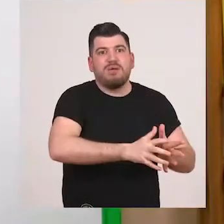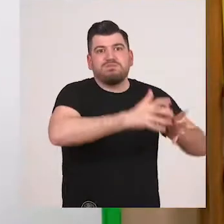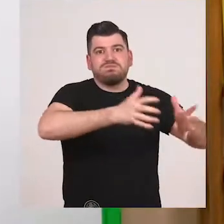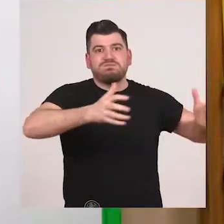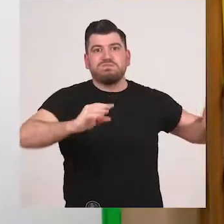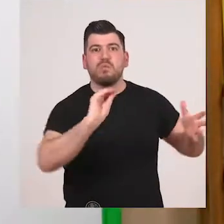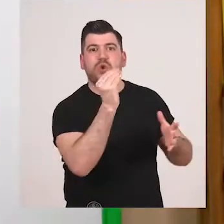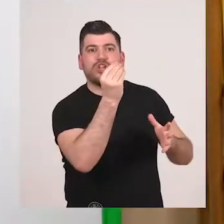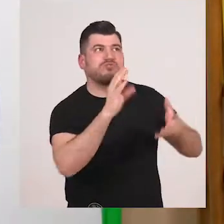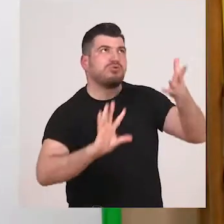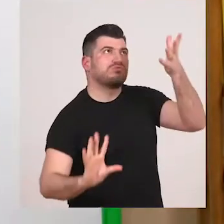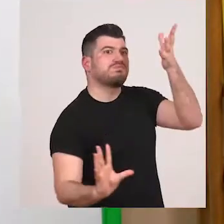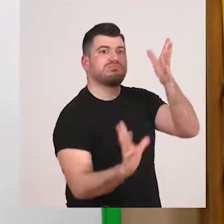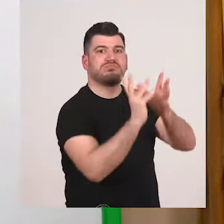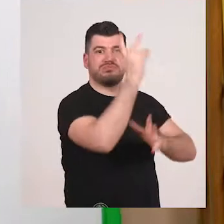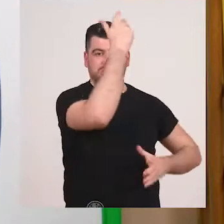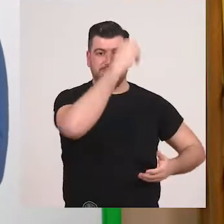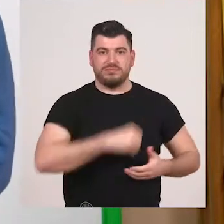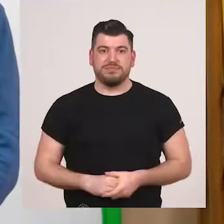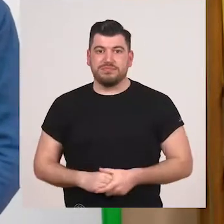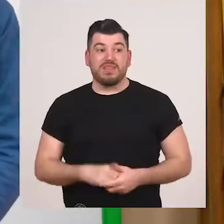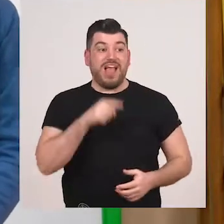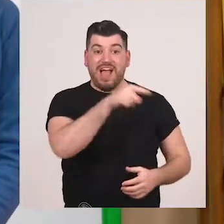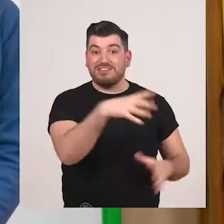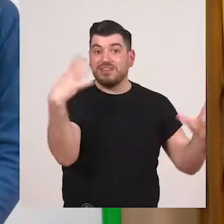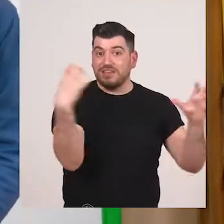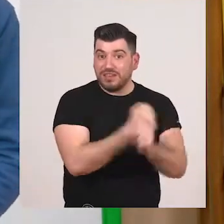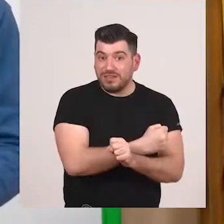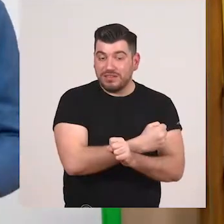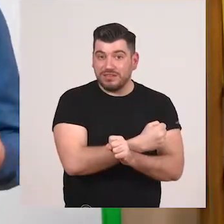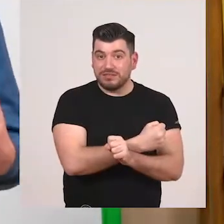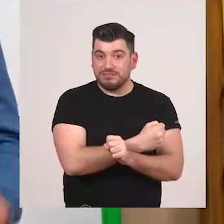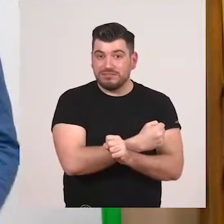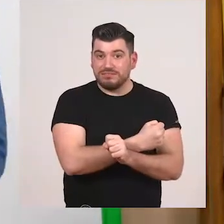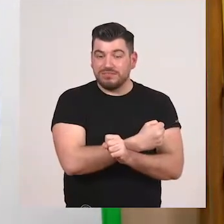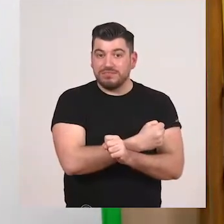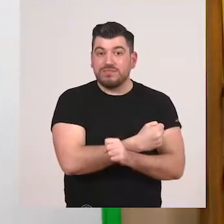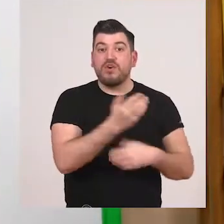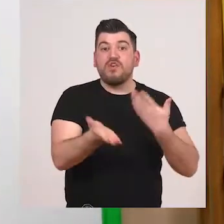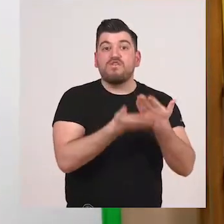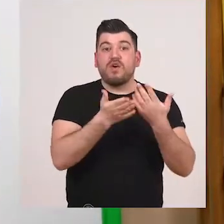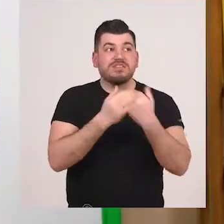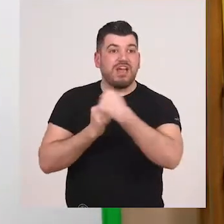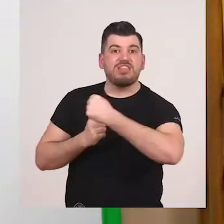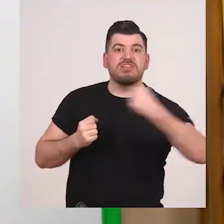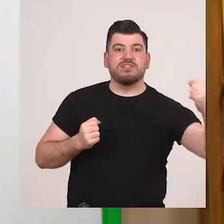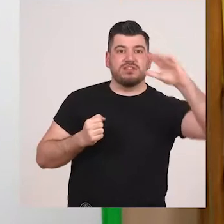αυτή ήταν πολύ σημαντική γιατί κατάφερε και έσωσε τον